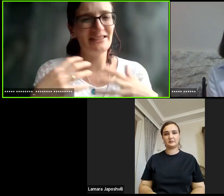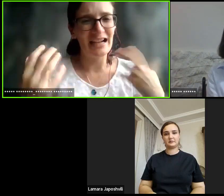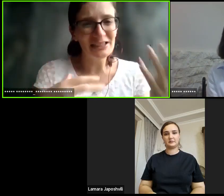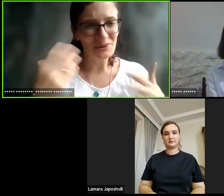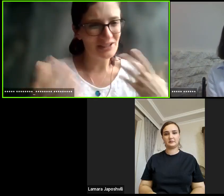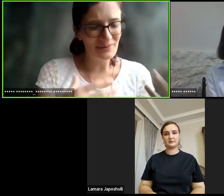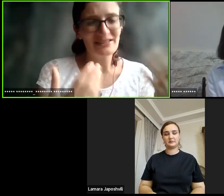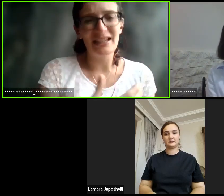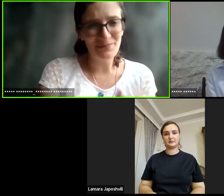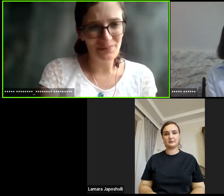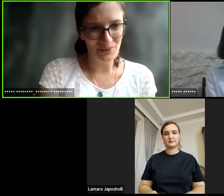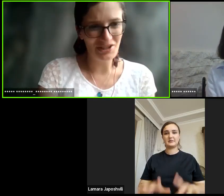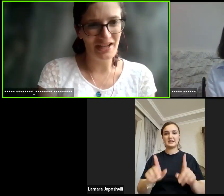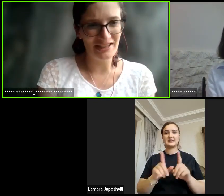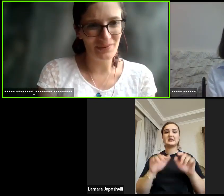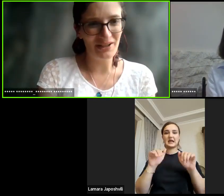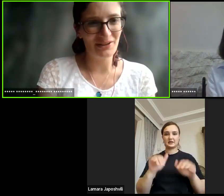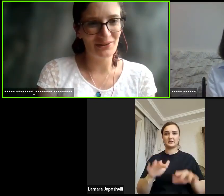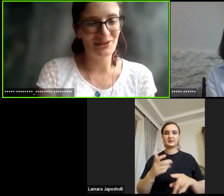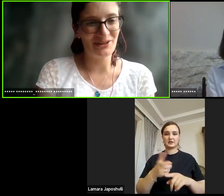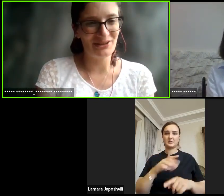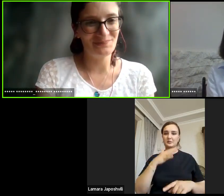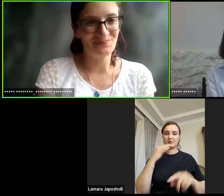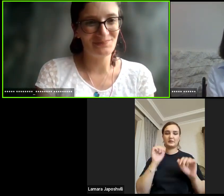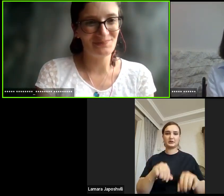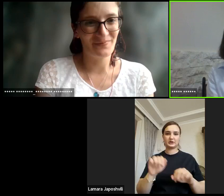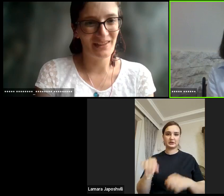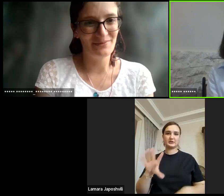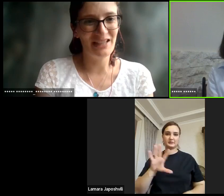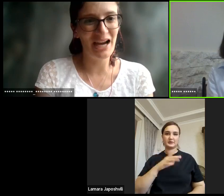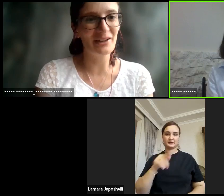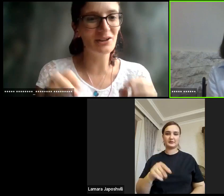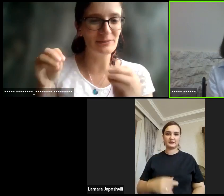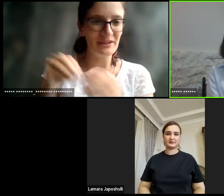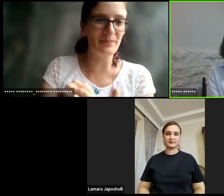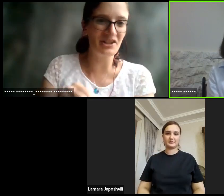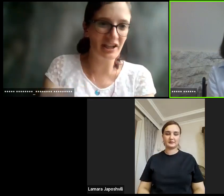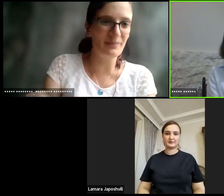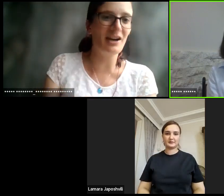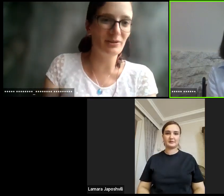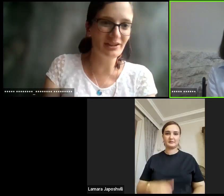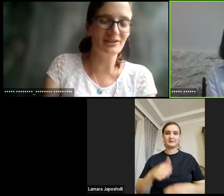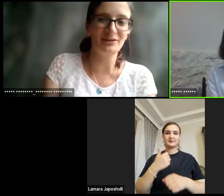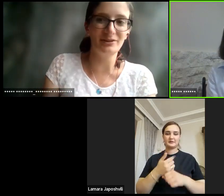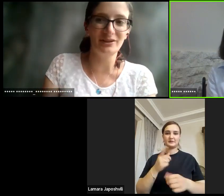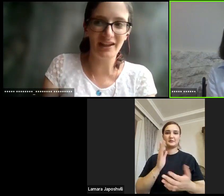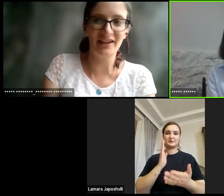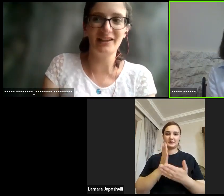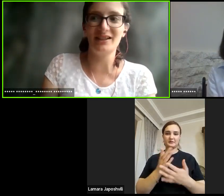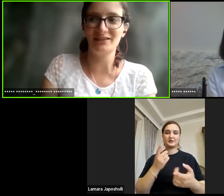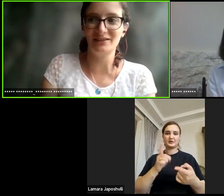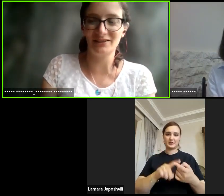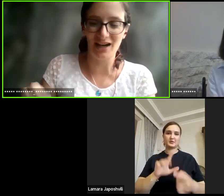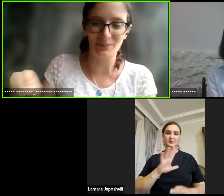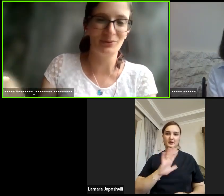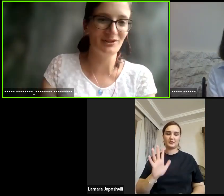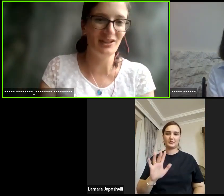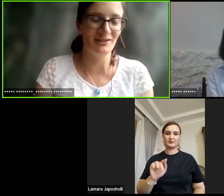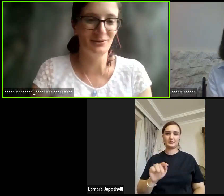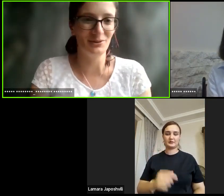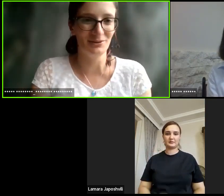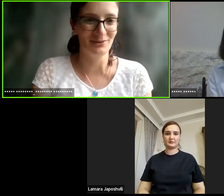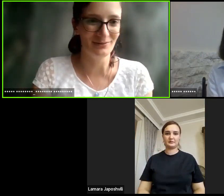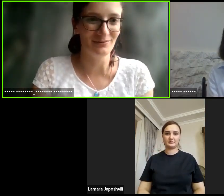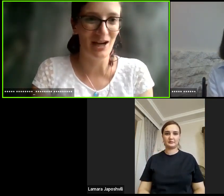ანუ ესეთი გადაწყვეტილება ძალიან ბევრი შეიძლება იყოს. თავარია რომ პირდაპირ შეხება არ ქონდეს ხეს ან